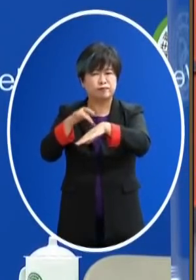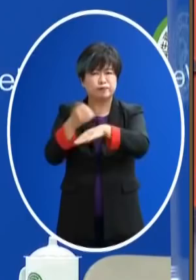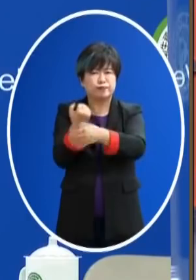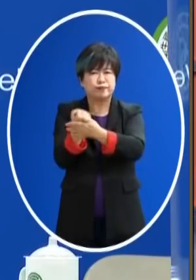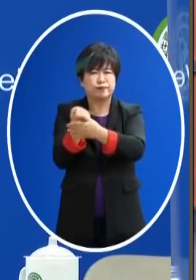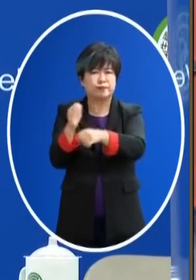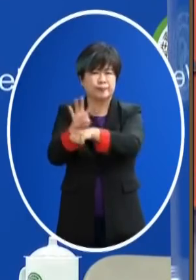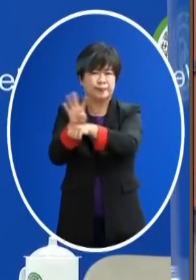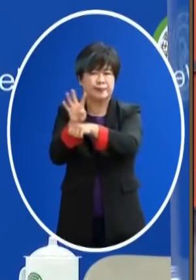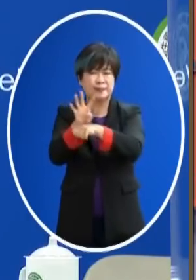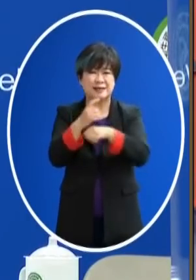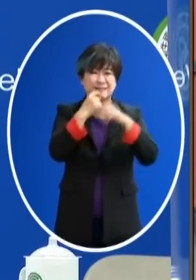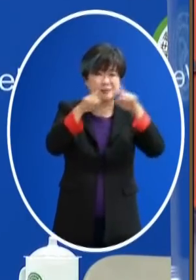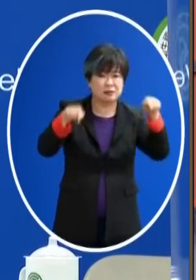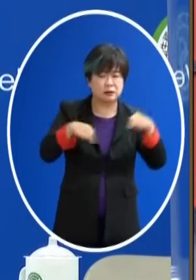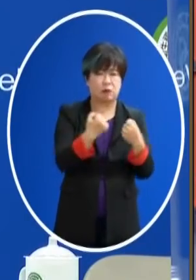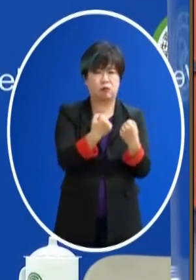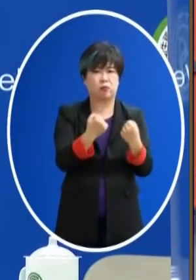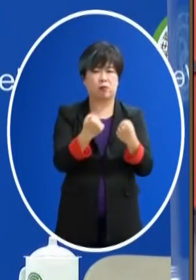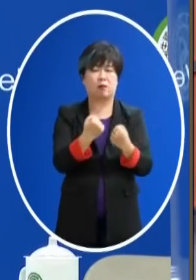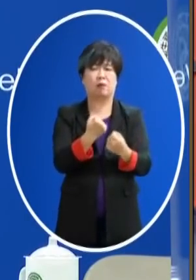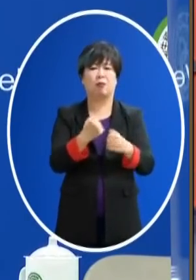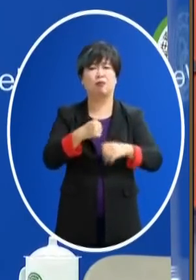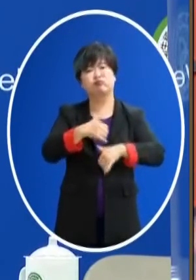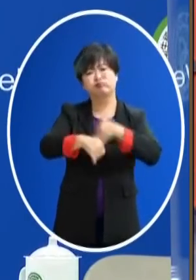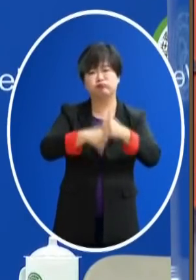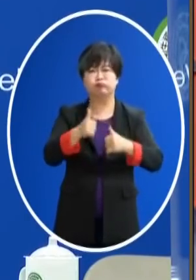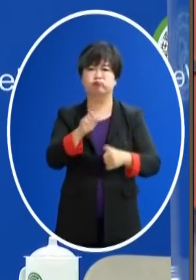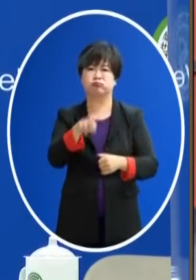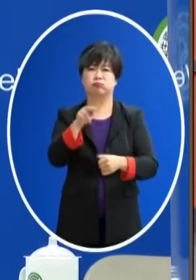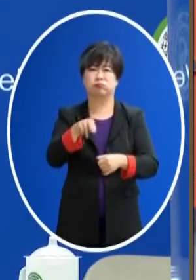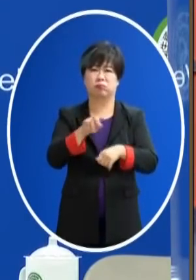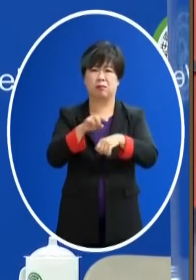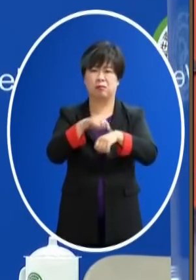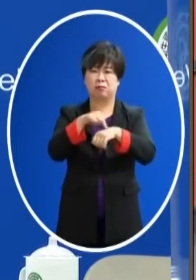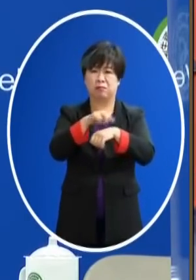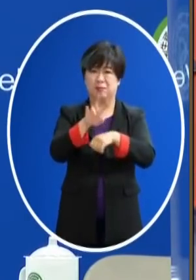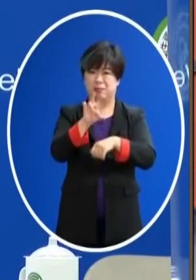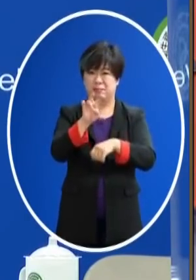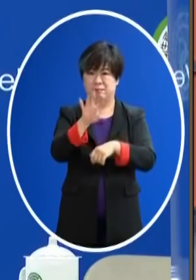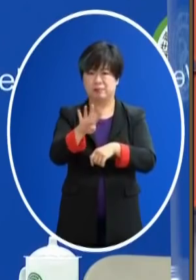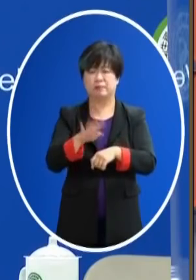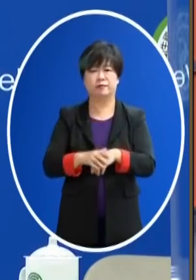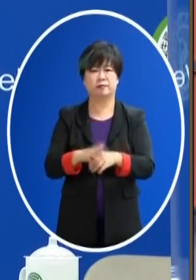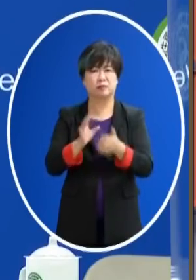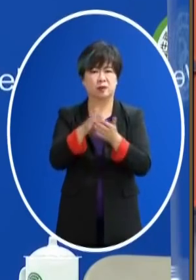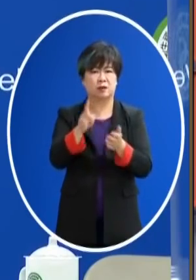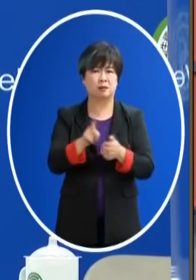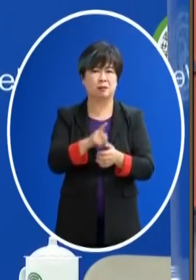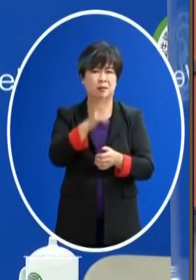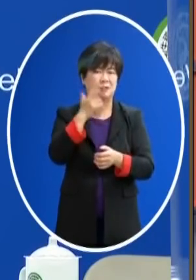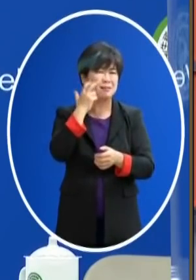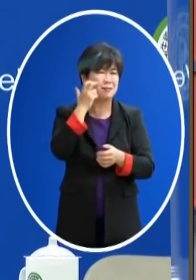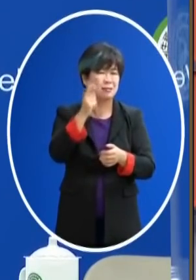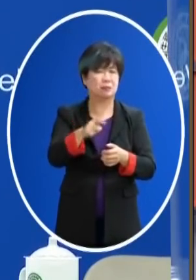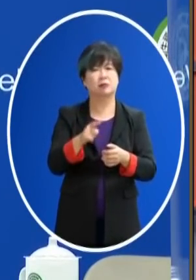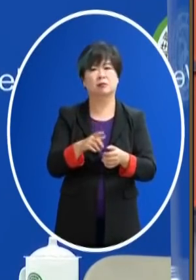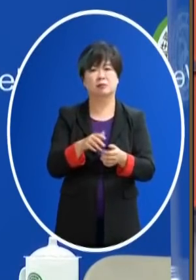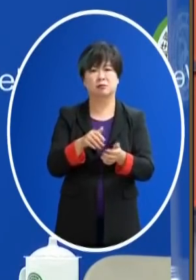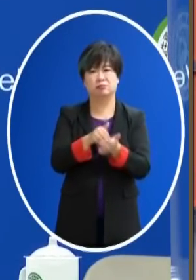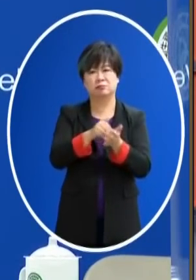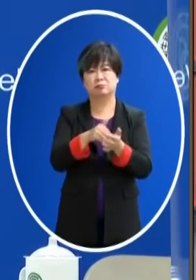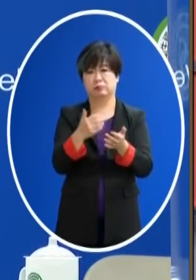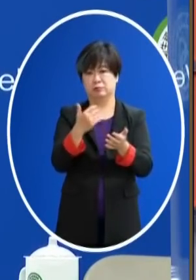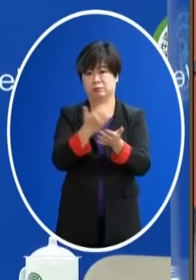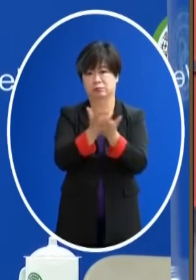心的就是案771，他接触170多个接触者里面，好，到底这个采检的结果是什么呢？刚刚听到这个阿中